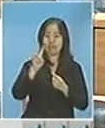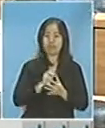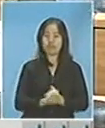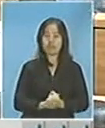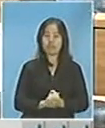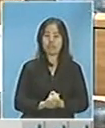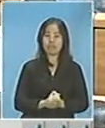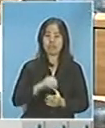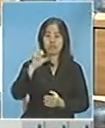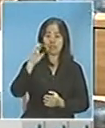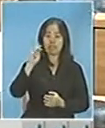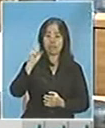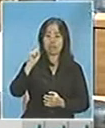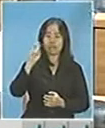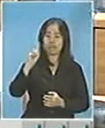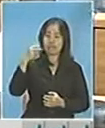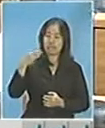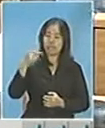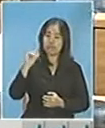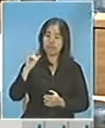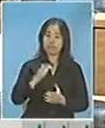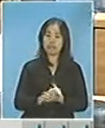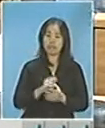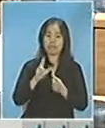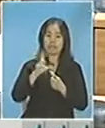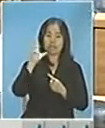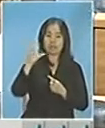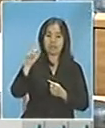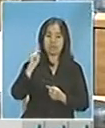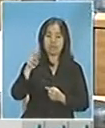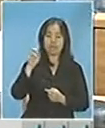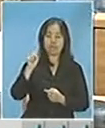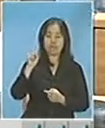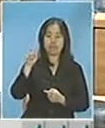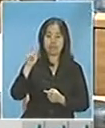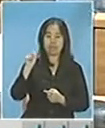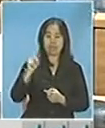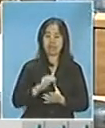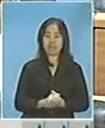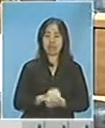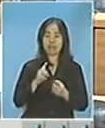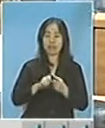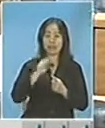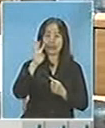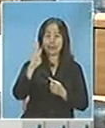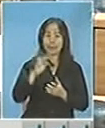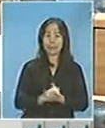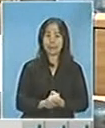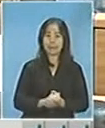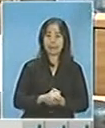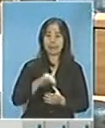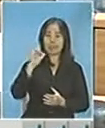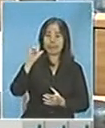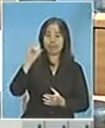นางสมหญิงบัวบุตร3นางทัศนีรัตนเศษ4นางเยาวนิต